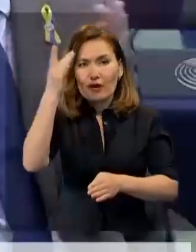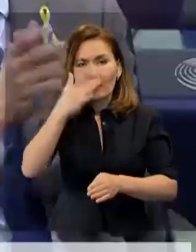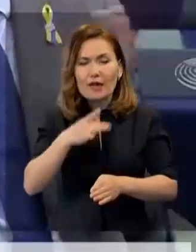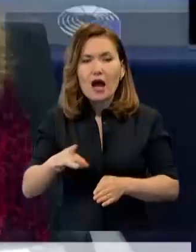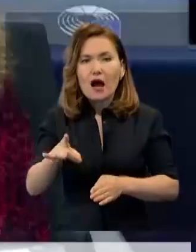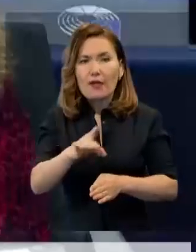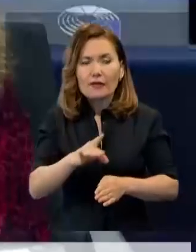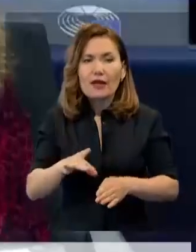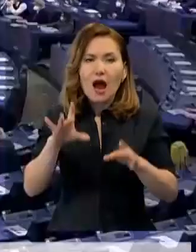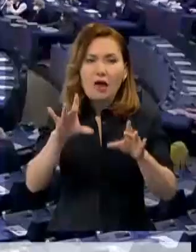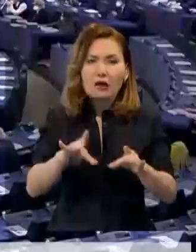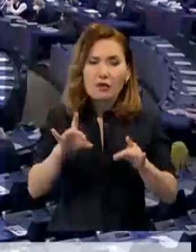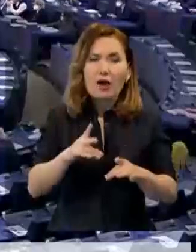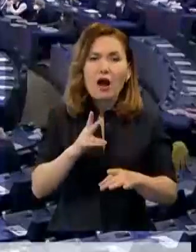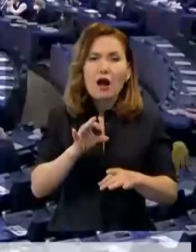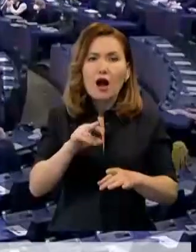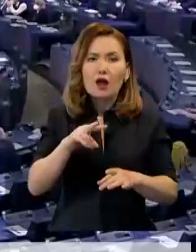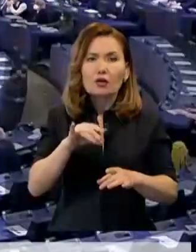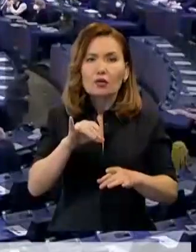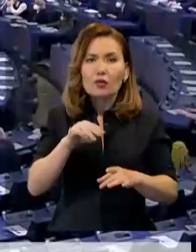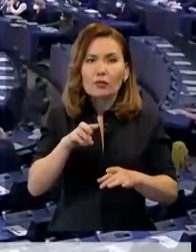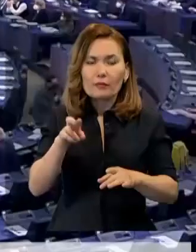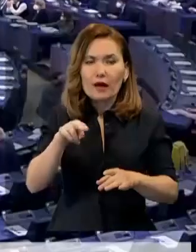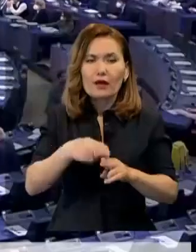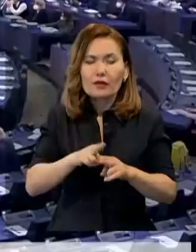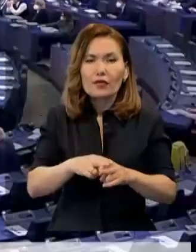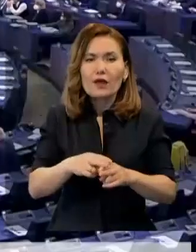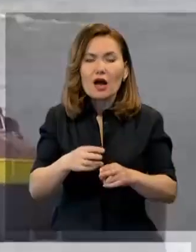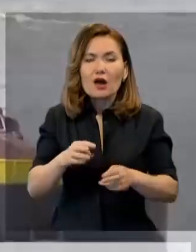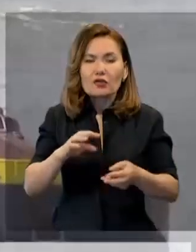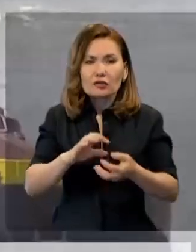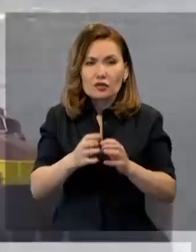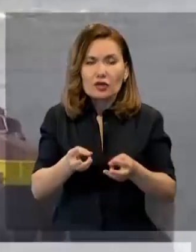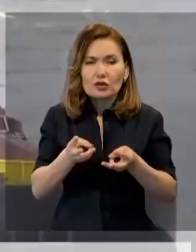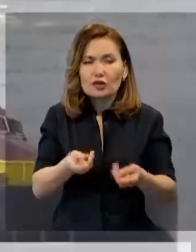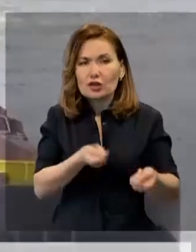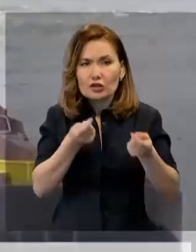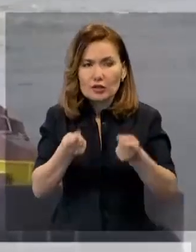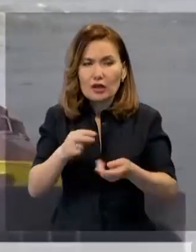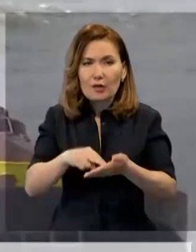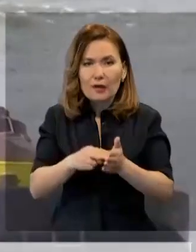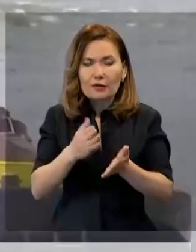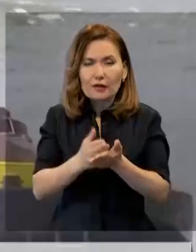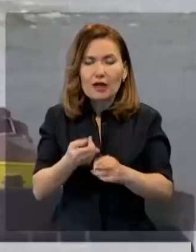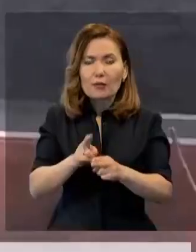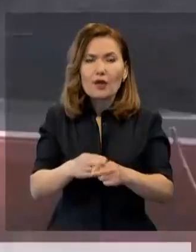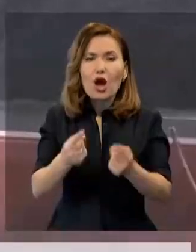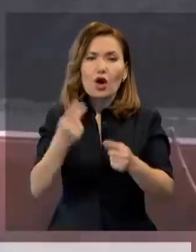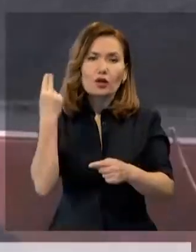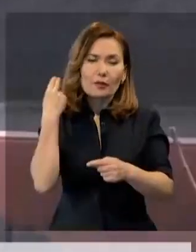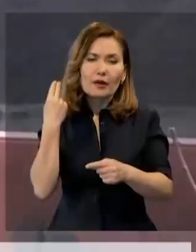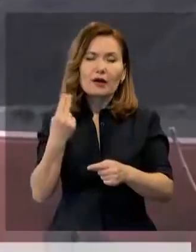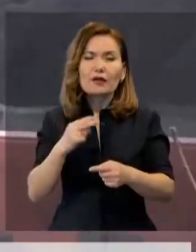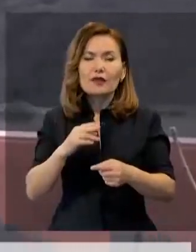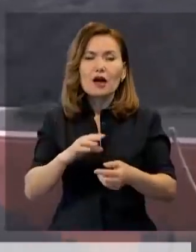африка республикасы, австралия, колумбия секілді елдерден жеткізу жоспарланып отыр. Ұлыбритания билігі де осындай шешім қабылдауға